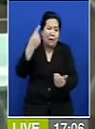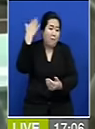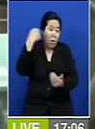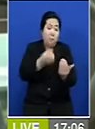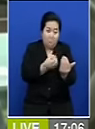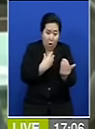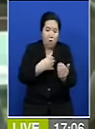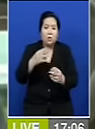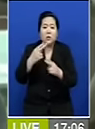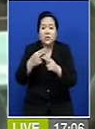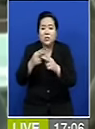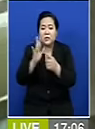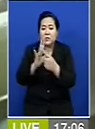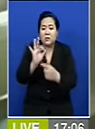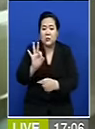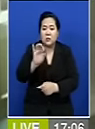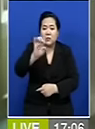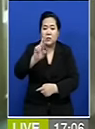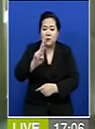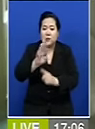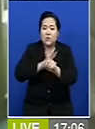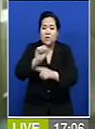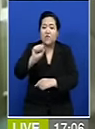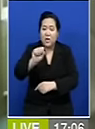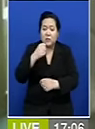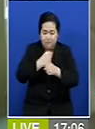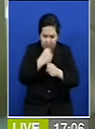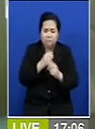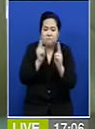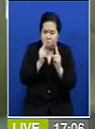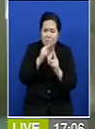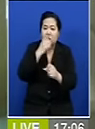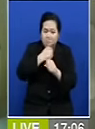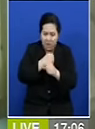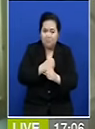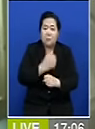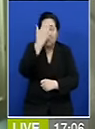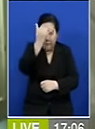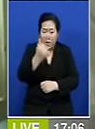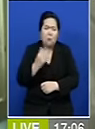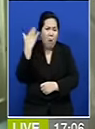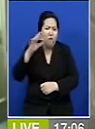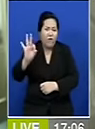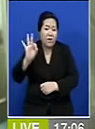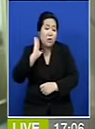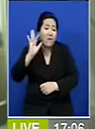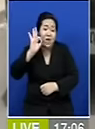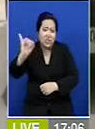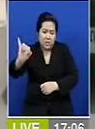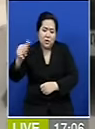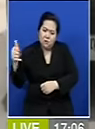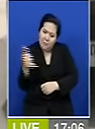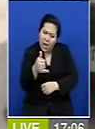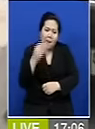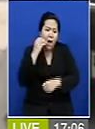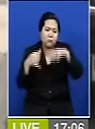ทำเพราะก่อนหน้านี้ก็มีพิรุธมาสอบถามว่าใครนอนไหนของส่วนไหนของบ้านตอนนั้นไม่คิดอะไรมากนะครับก็ต้องรอผ